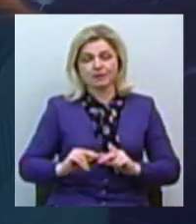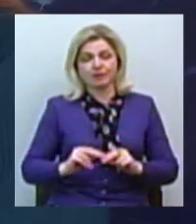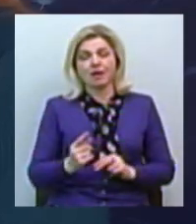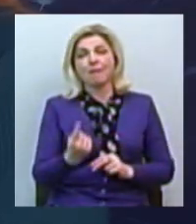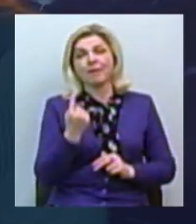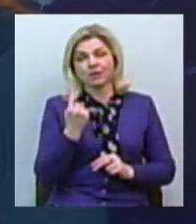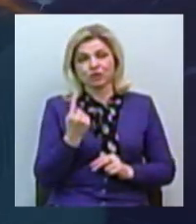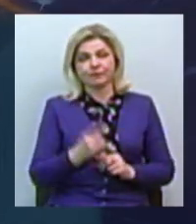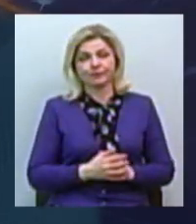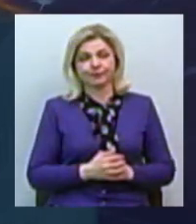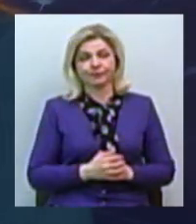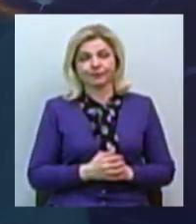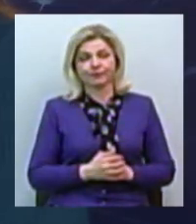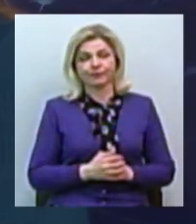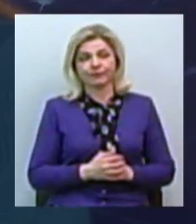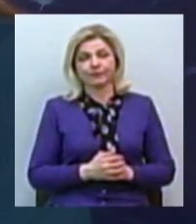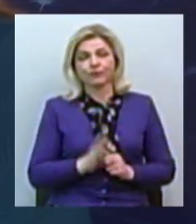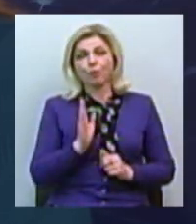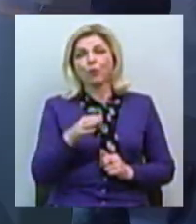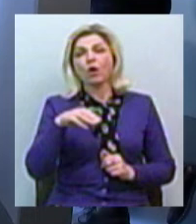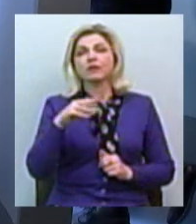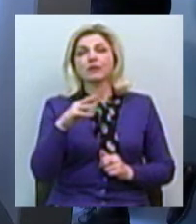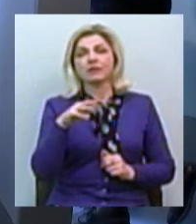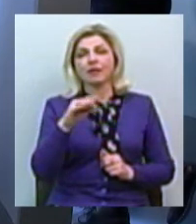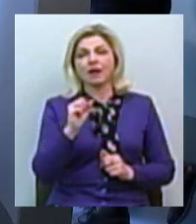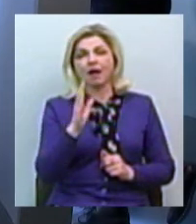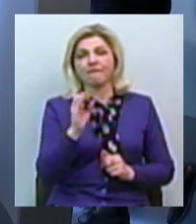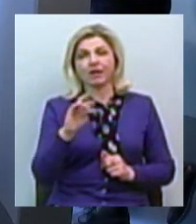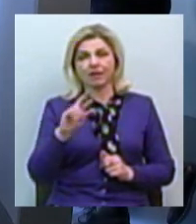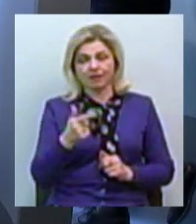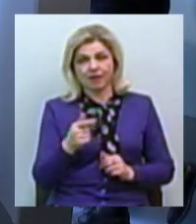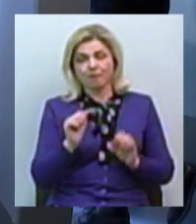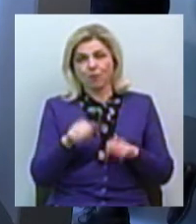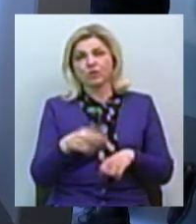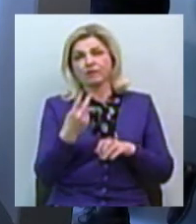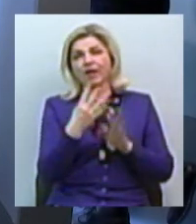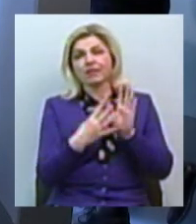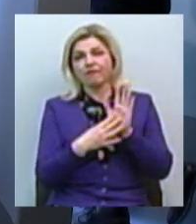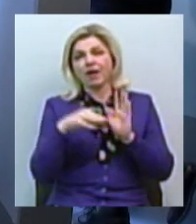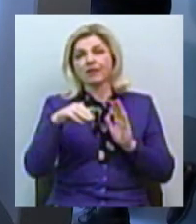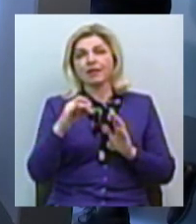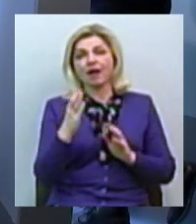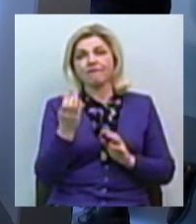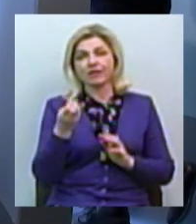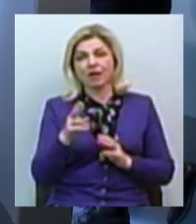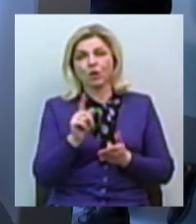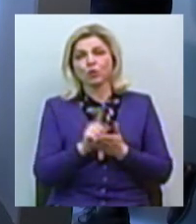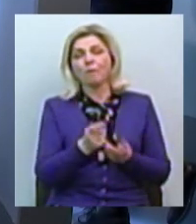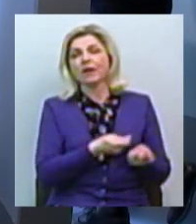Перша стартова точка – це буде травень. Можна назвати дату? 29 травня. Ми плануємо